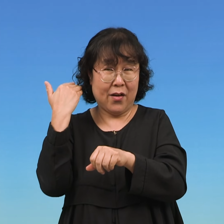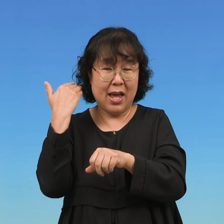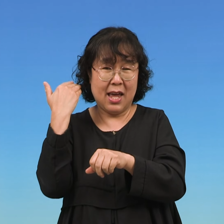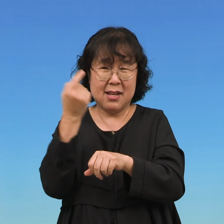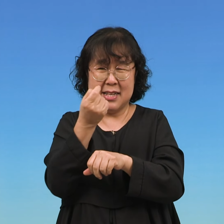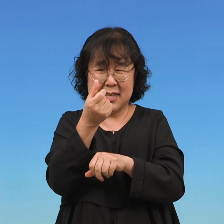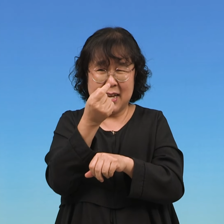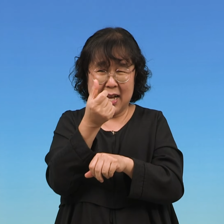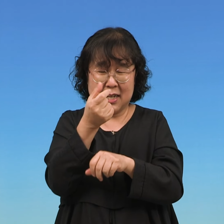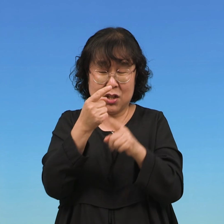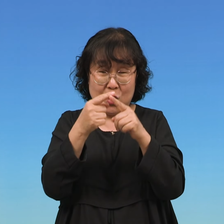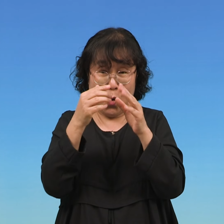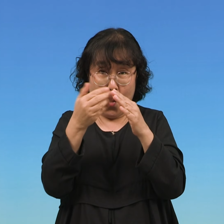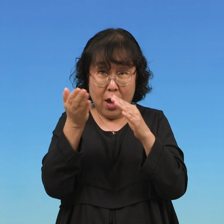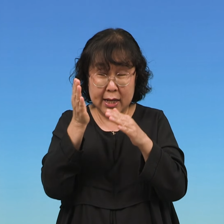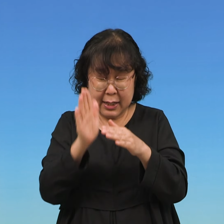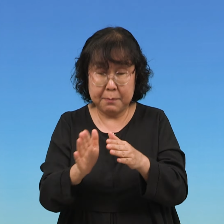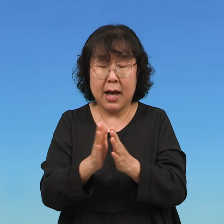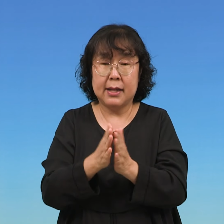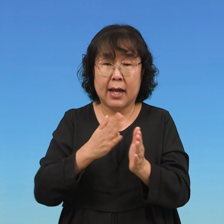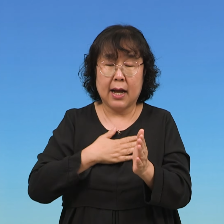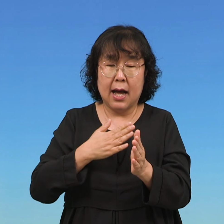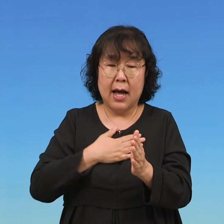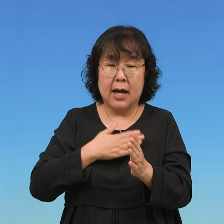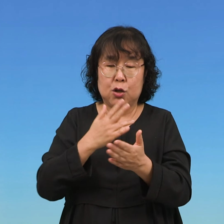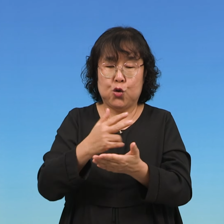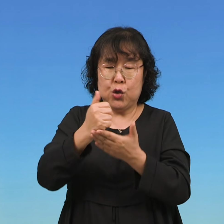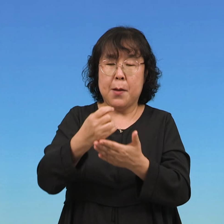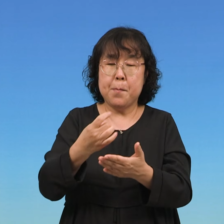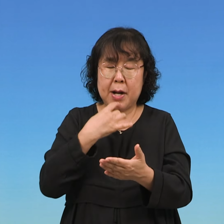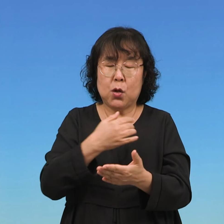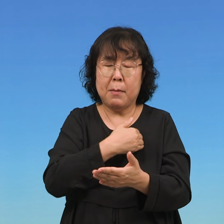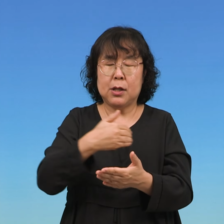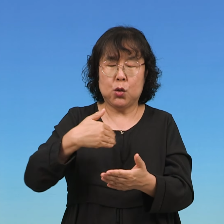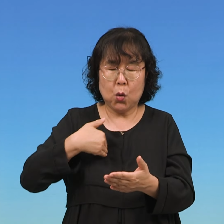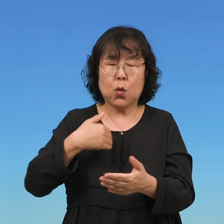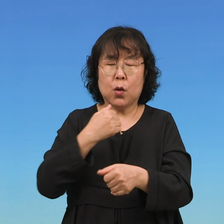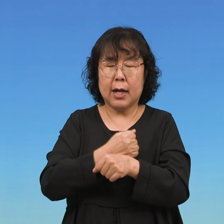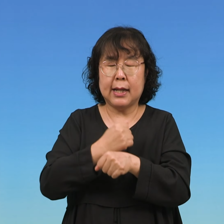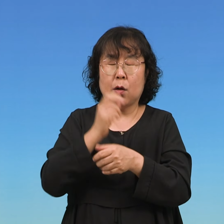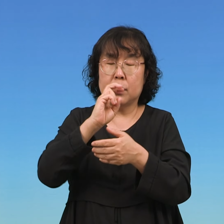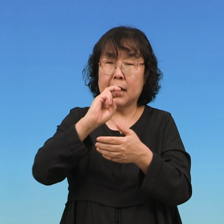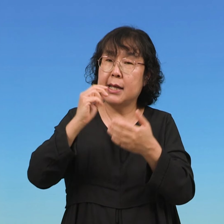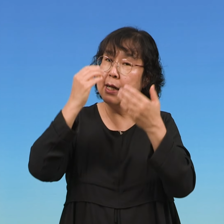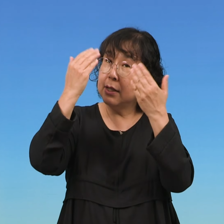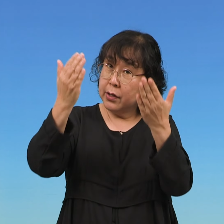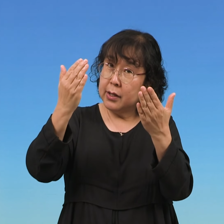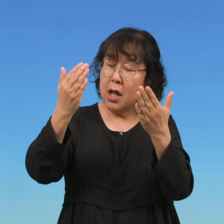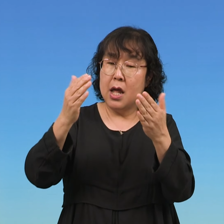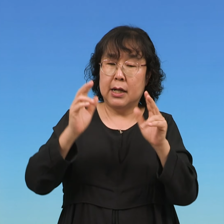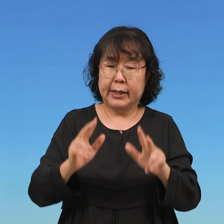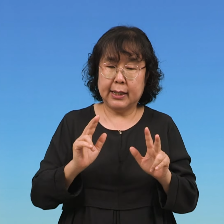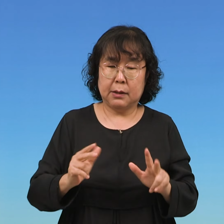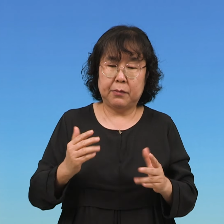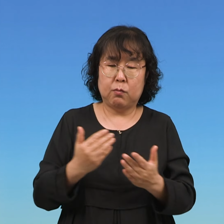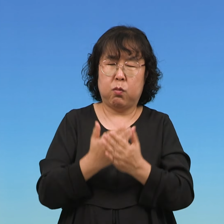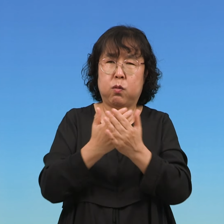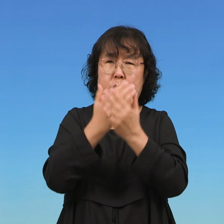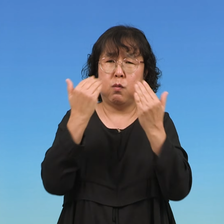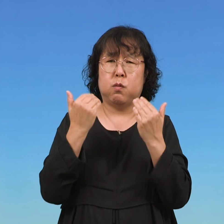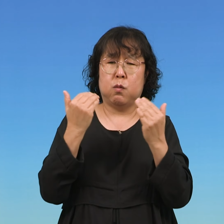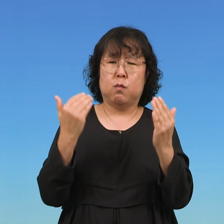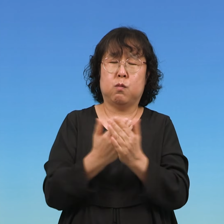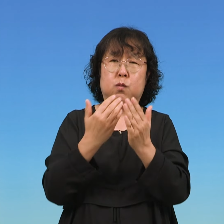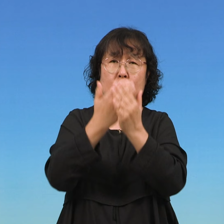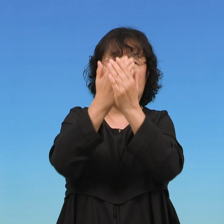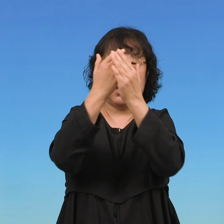기뻐했는데 지금 막 외관이 너무 화려해진 지금 내 안에 그때 그 기쁨의 여전히 있는가 생각을